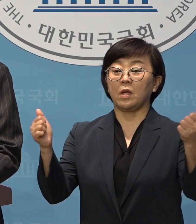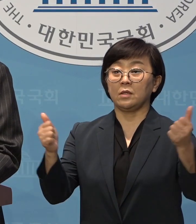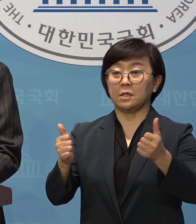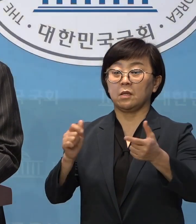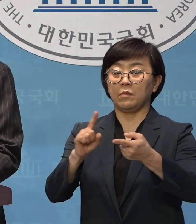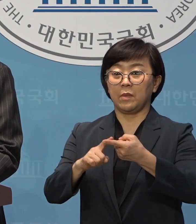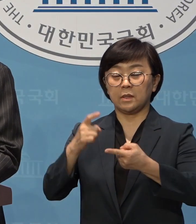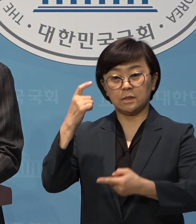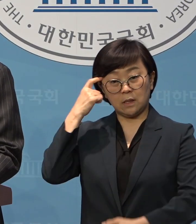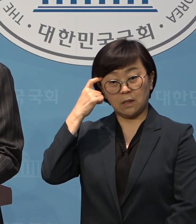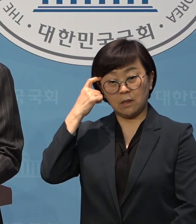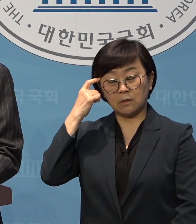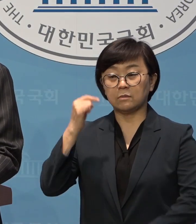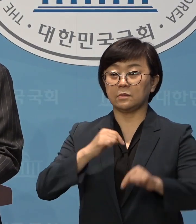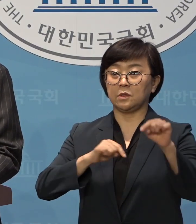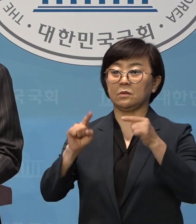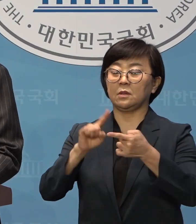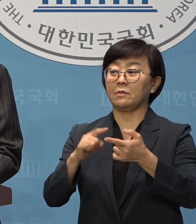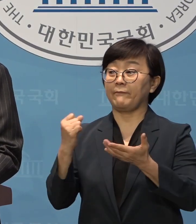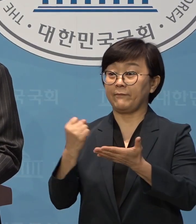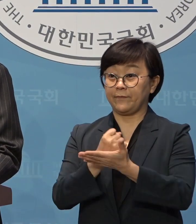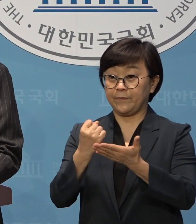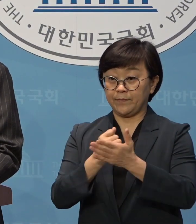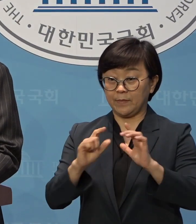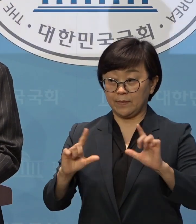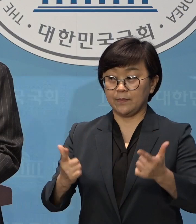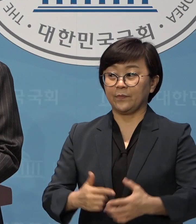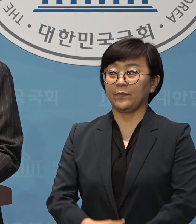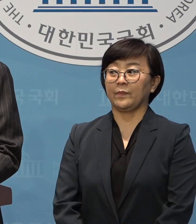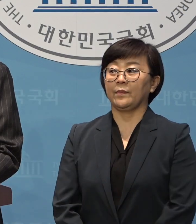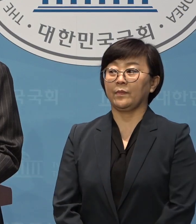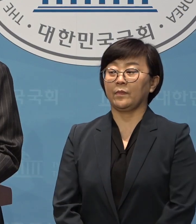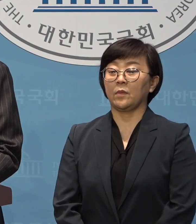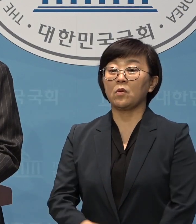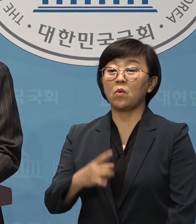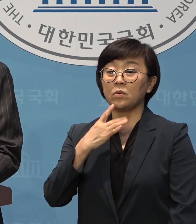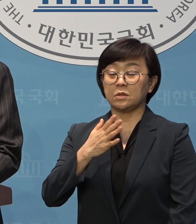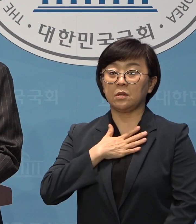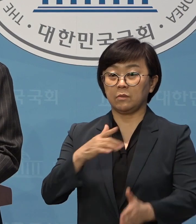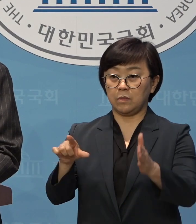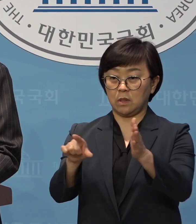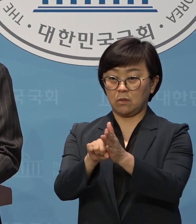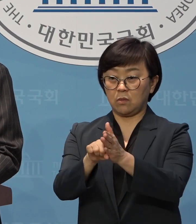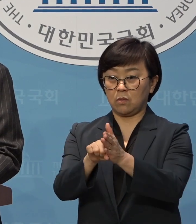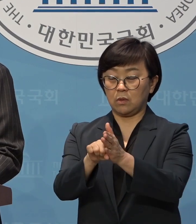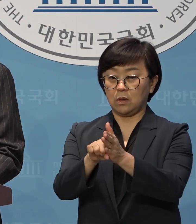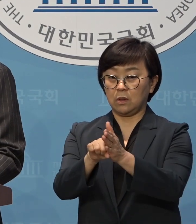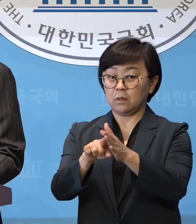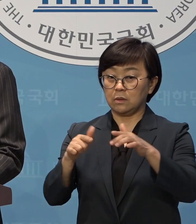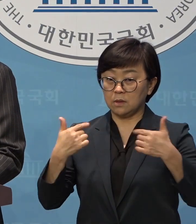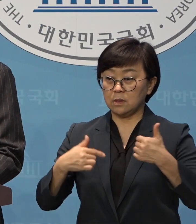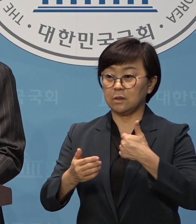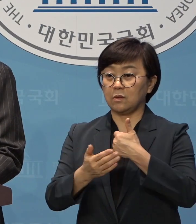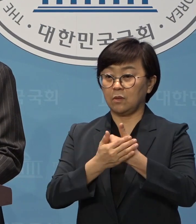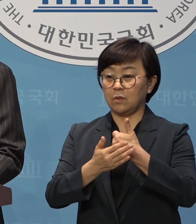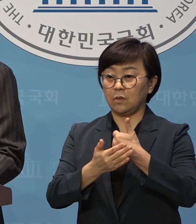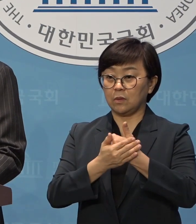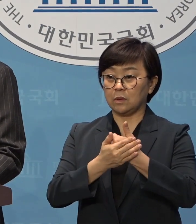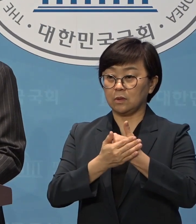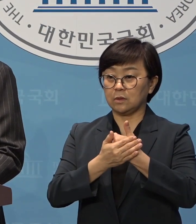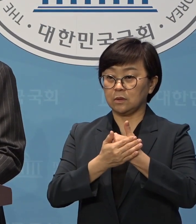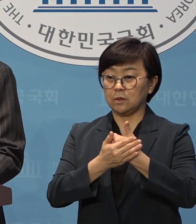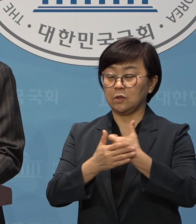대한 미련도 정치에 대한 아쉬움 때문도 아닙니다. 오직 저를 믿고 한결같이 응원해 주신